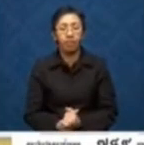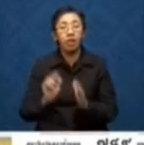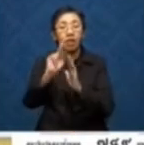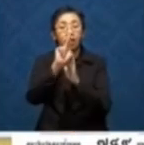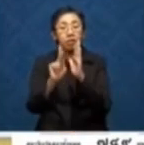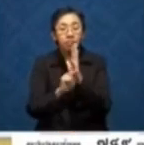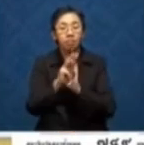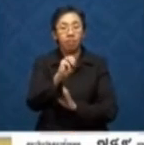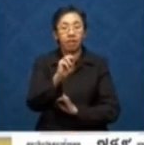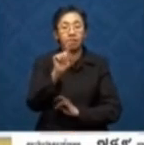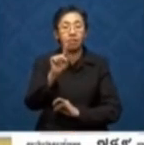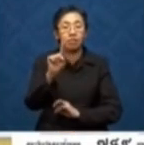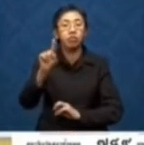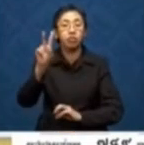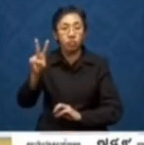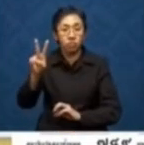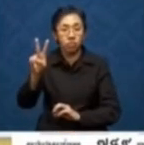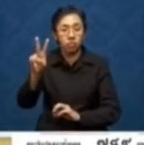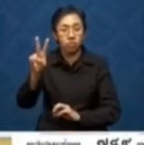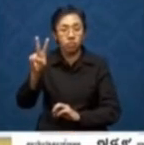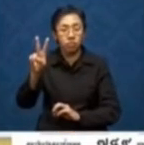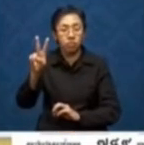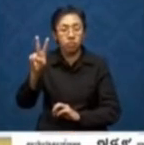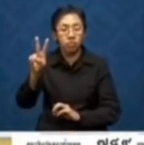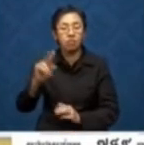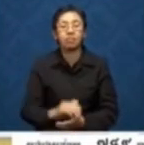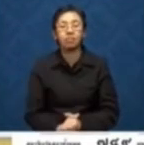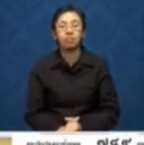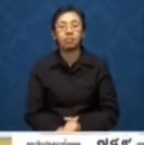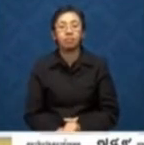เนี่ยมันก็ไม่ได้ทำให้